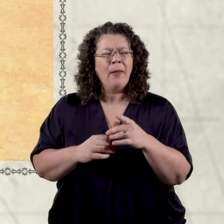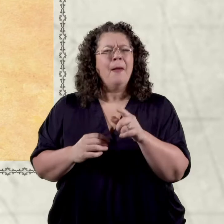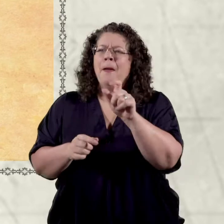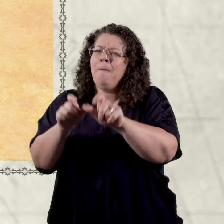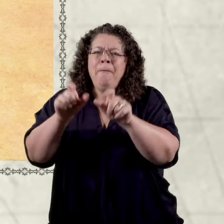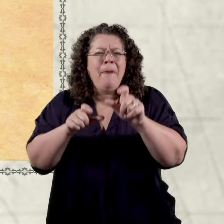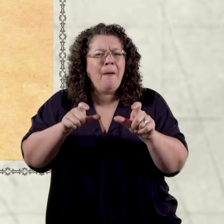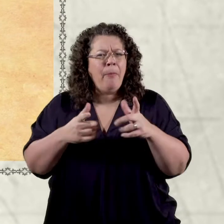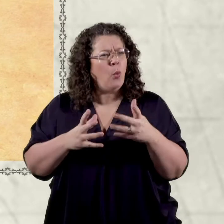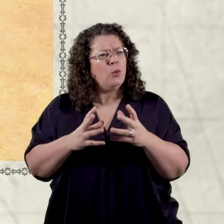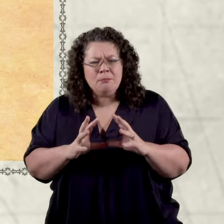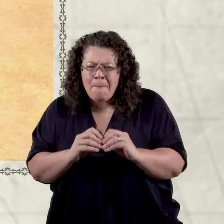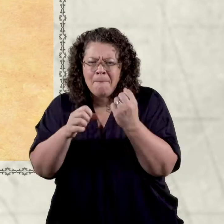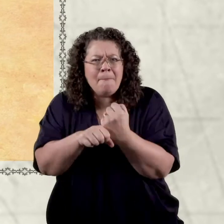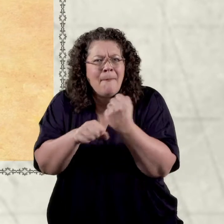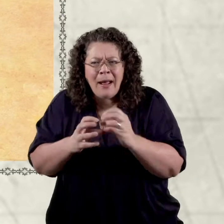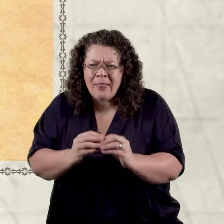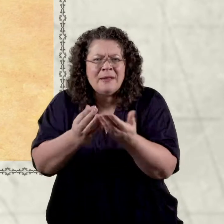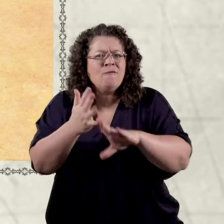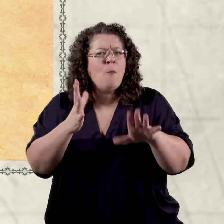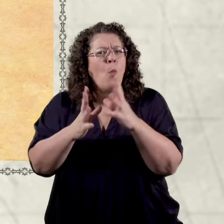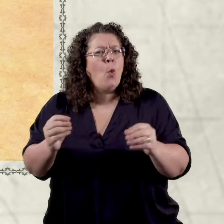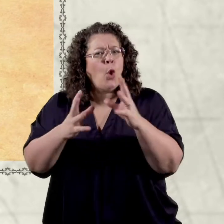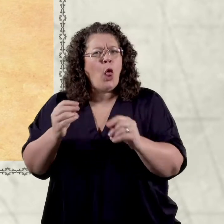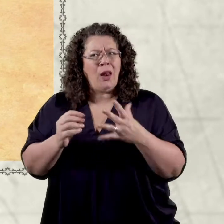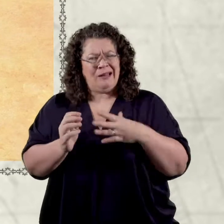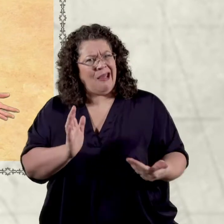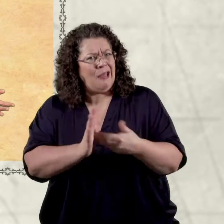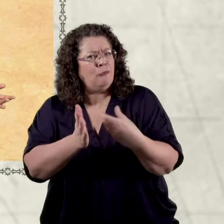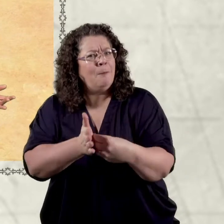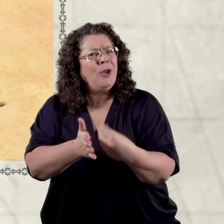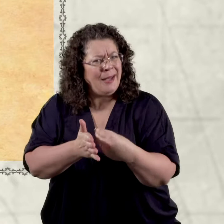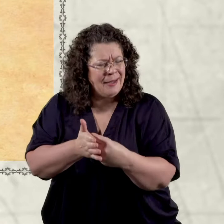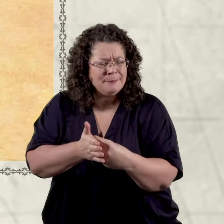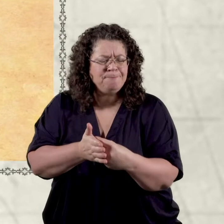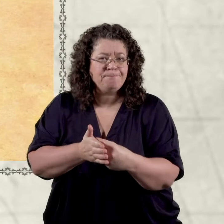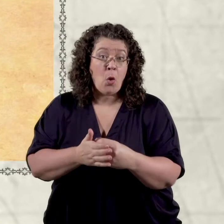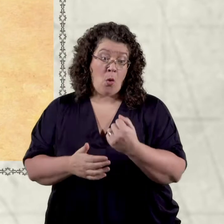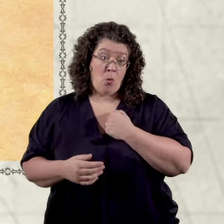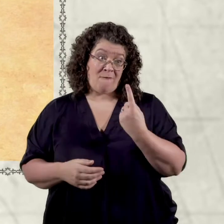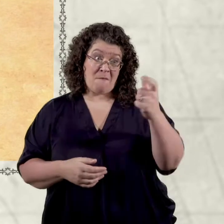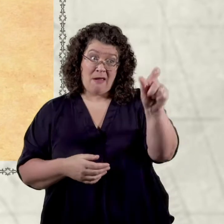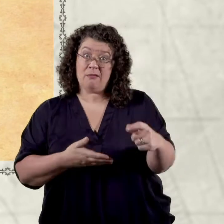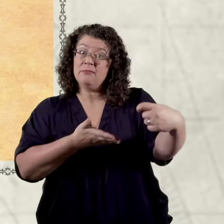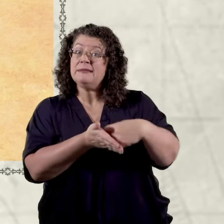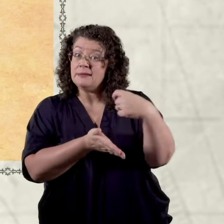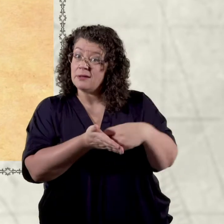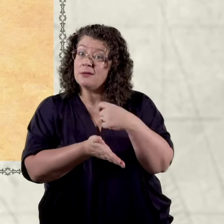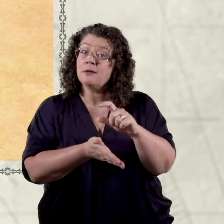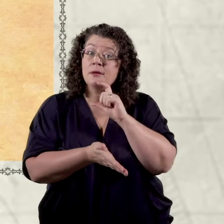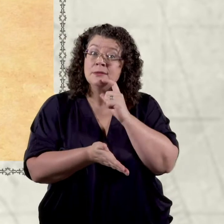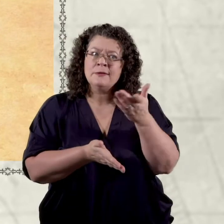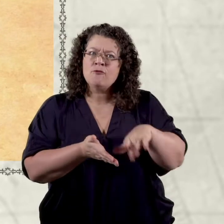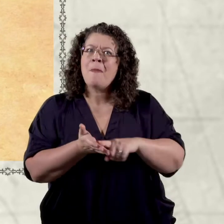arian ychwanegol. Roedd cymryd un tenantiaid yn dod o Llanofer hefyd. Roedd pawb yn ei hadnabod